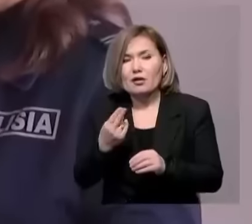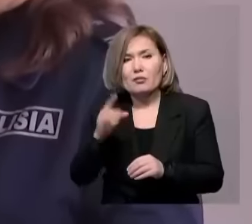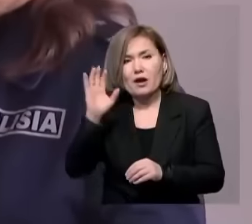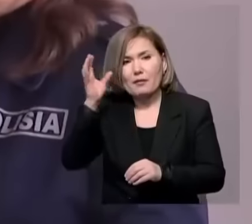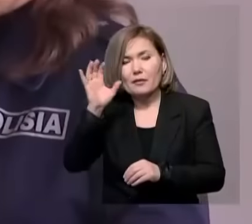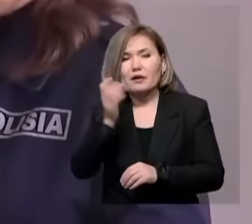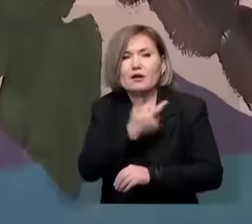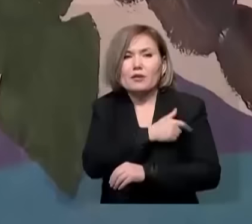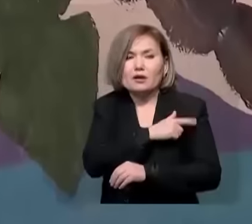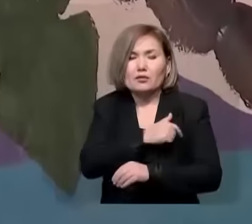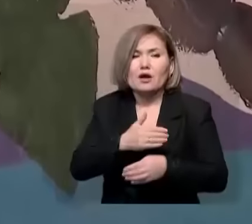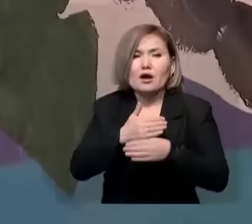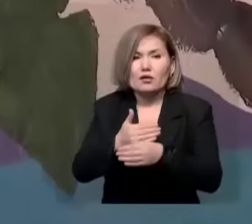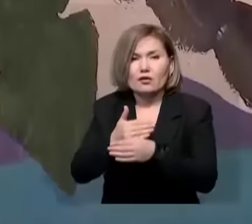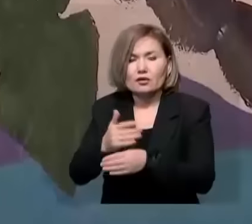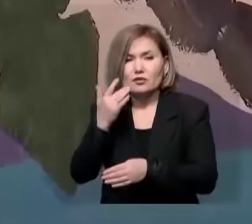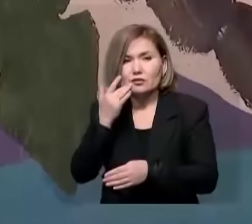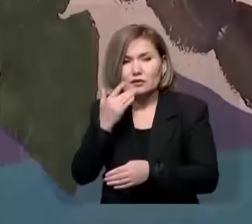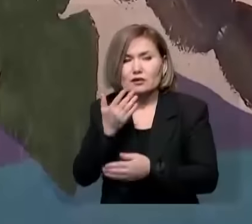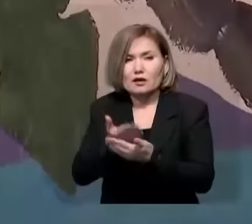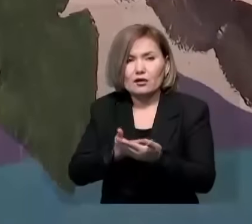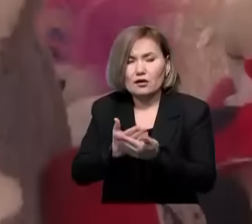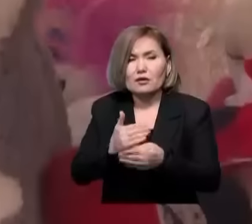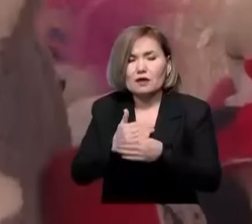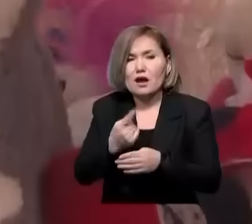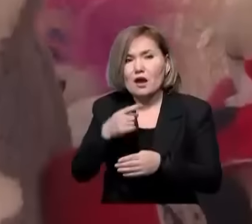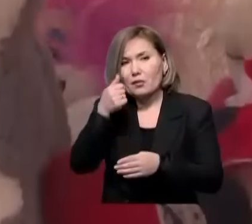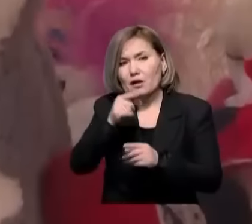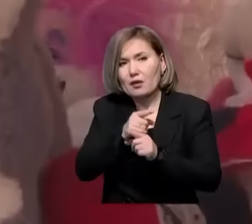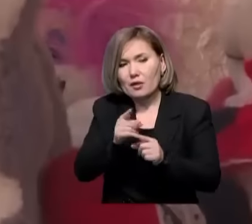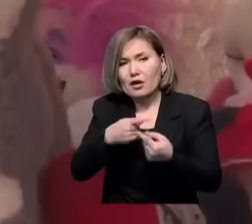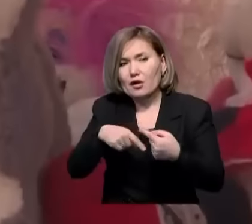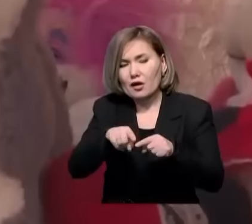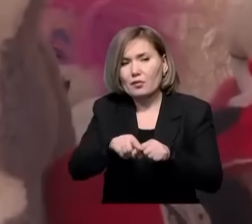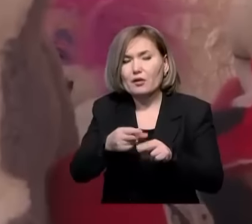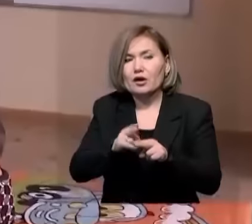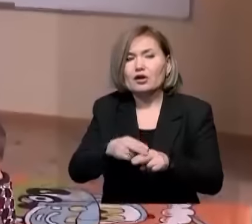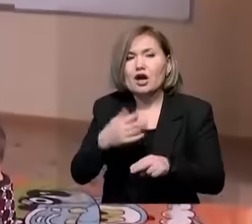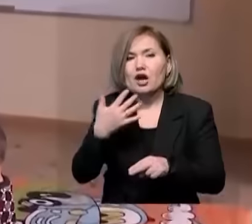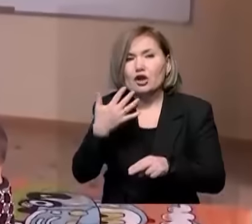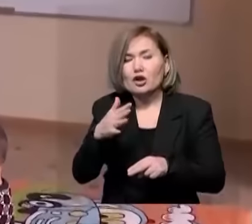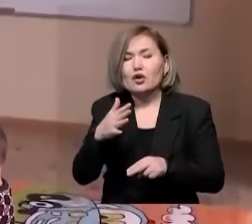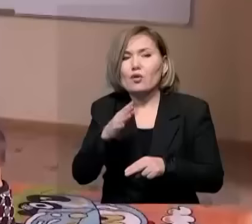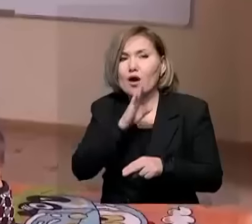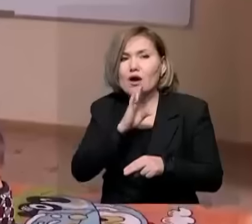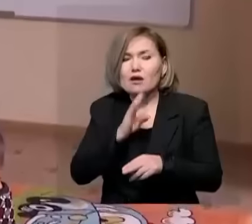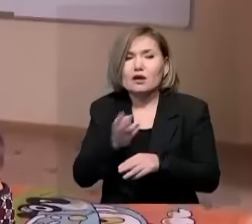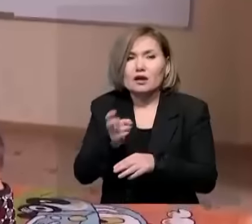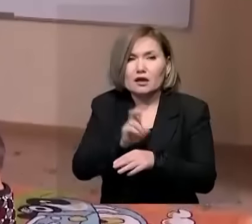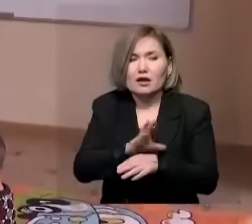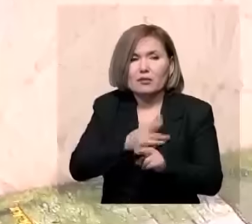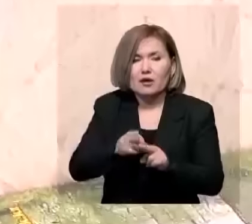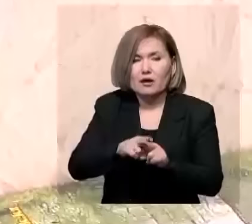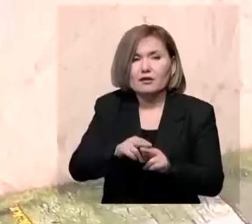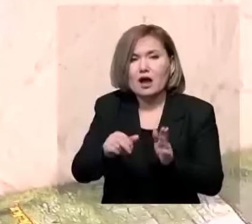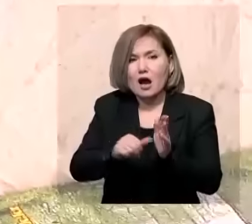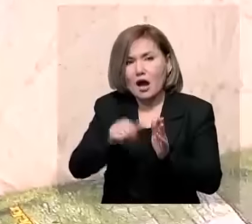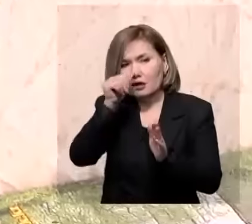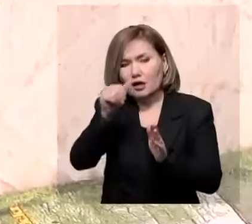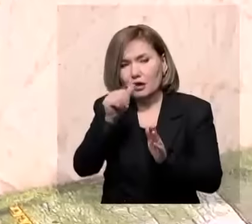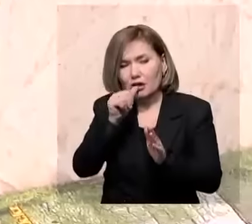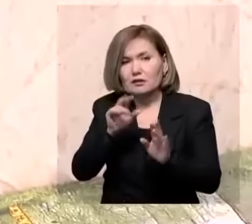психологиялық және медициналық көмек көрсетіледі. Бір жылда мекеме көмегіне 54 әйел жүгінген. Орталықта 6 айға дейін тұруға